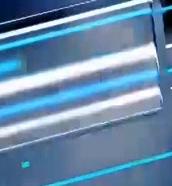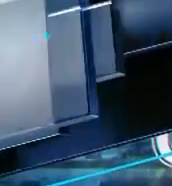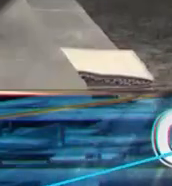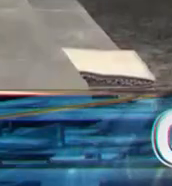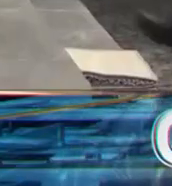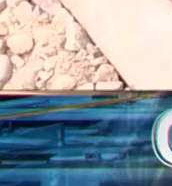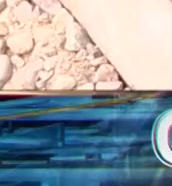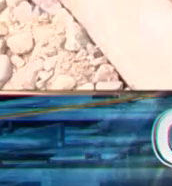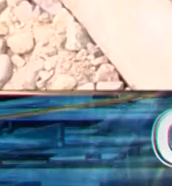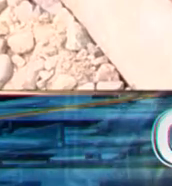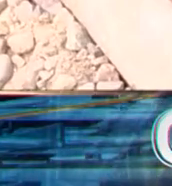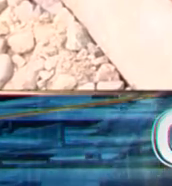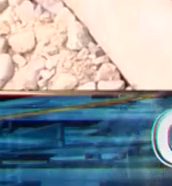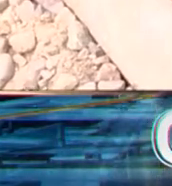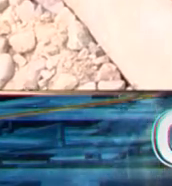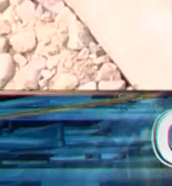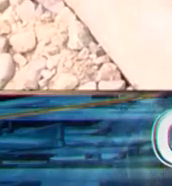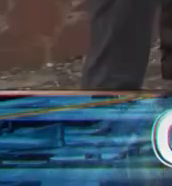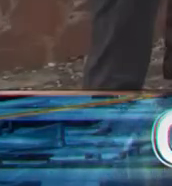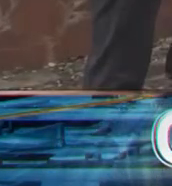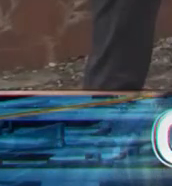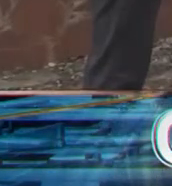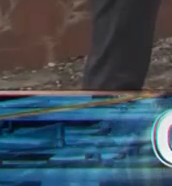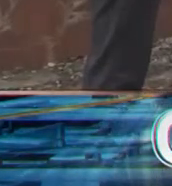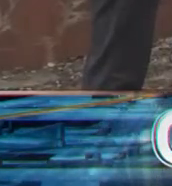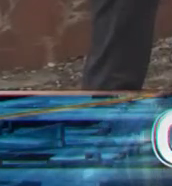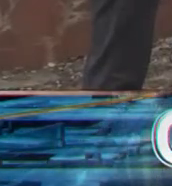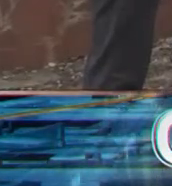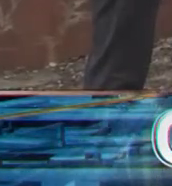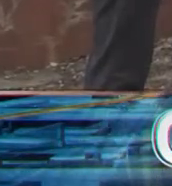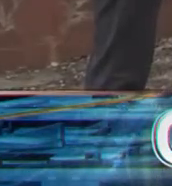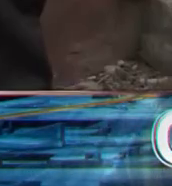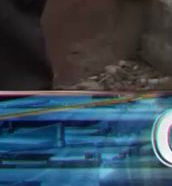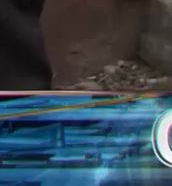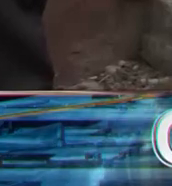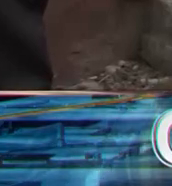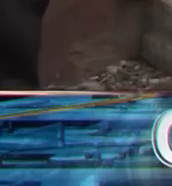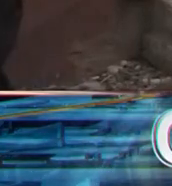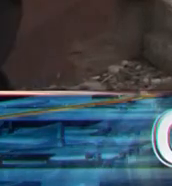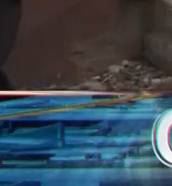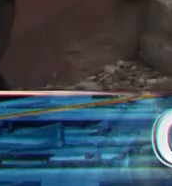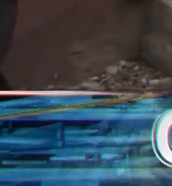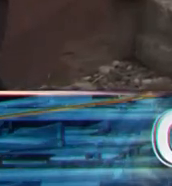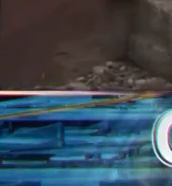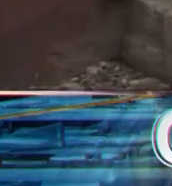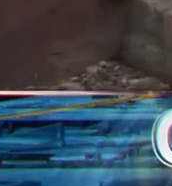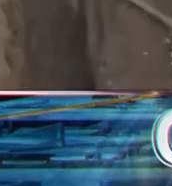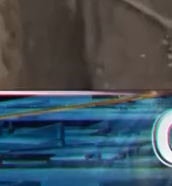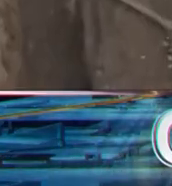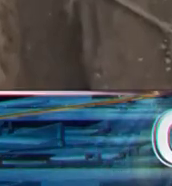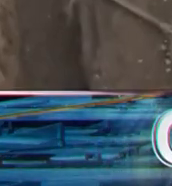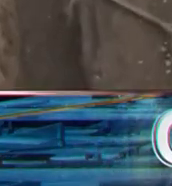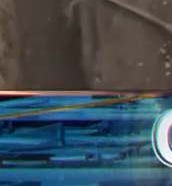стакан питьевой воды и червячок на закуску жительница нем лишь оказав ского района пожаловалась что из йоко оно течет